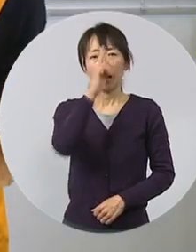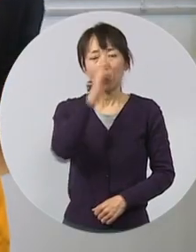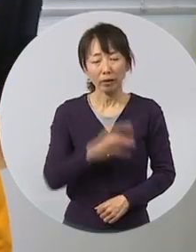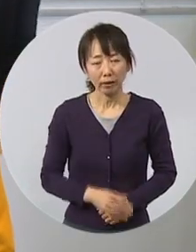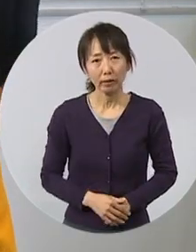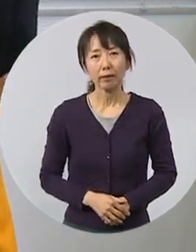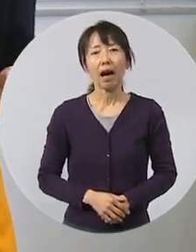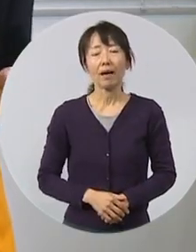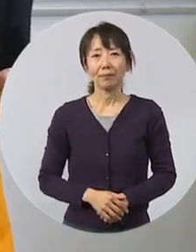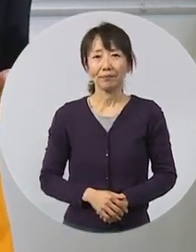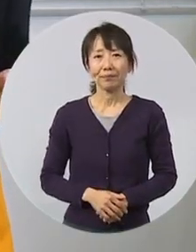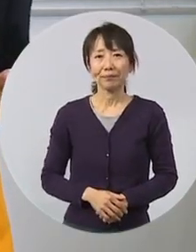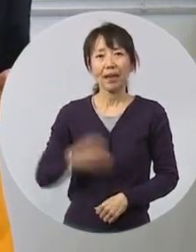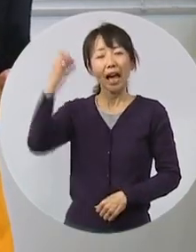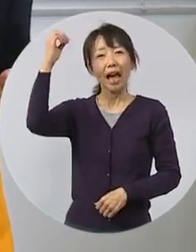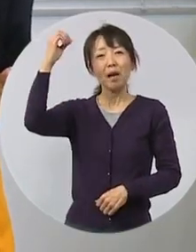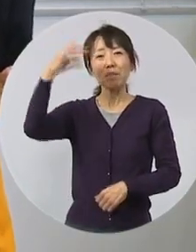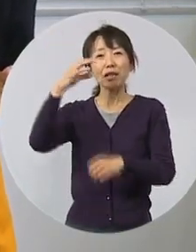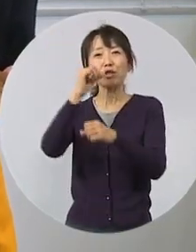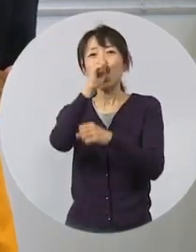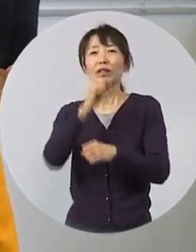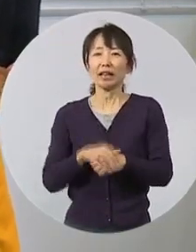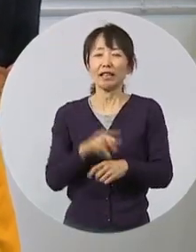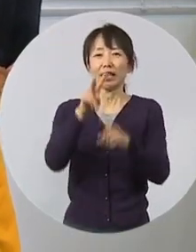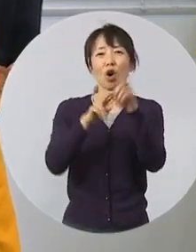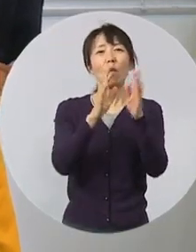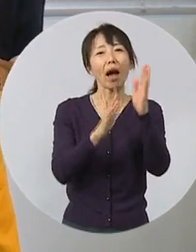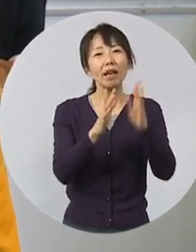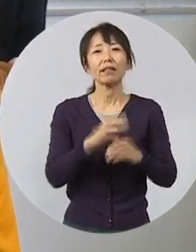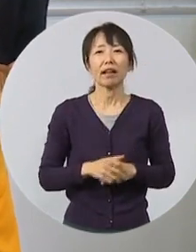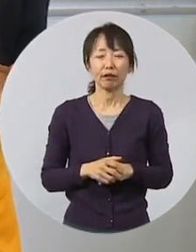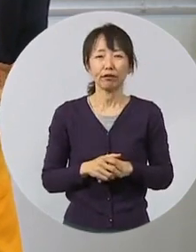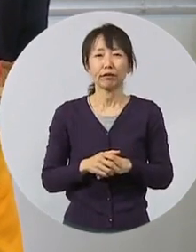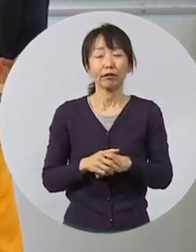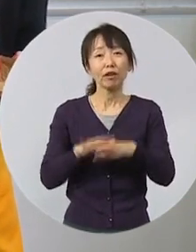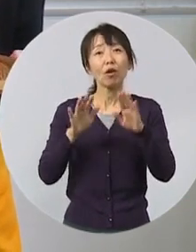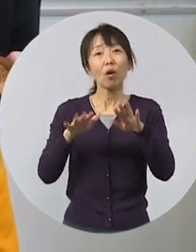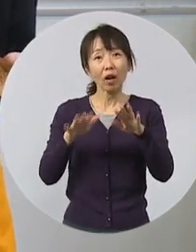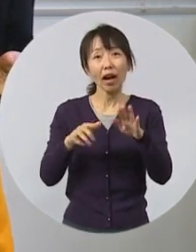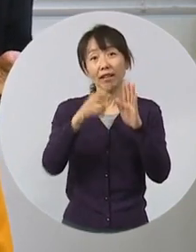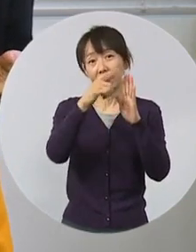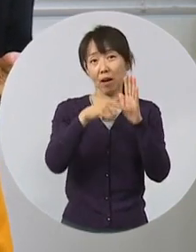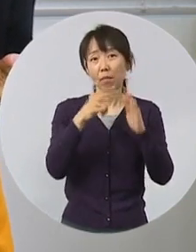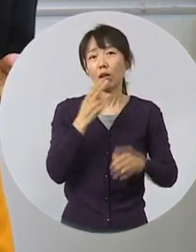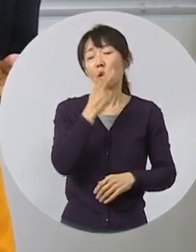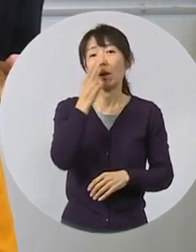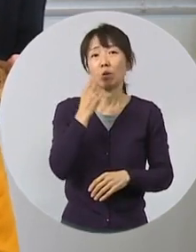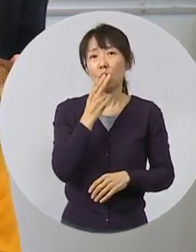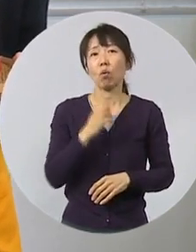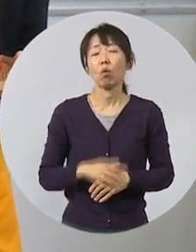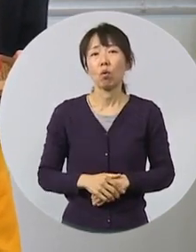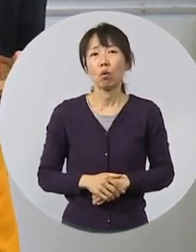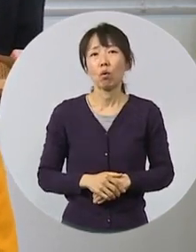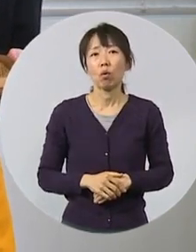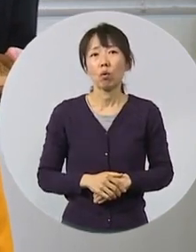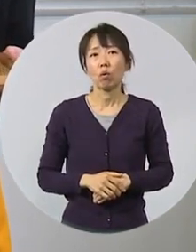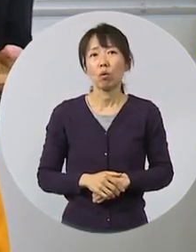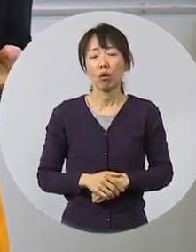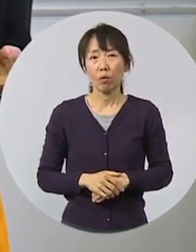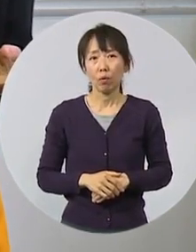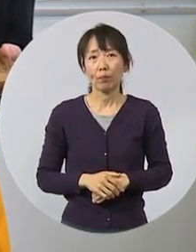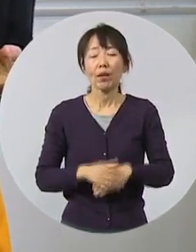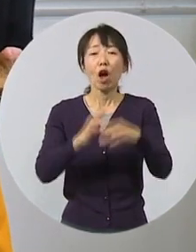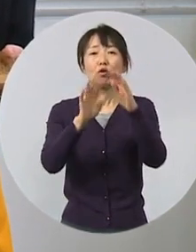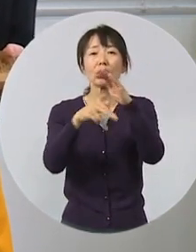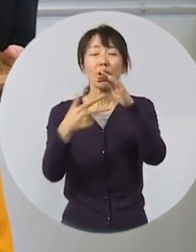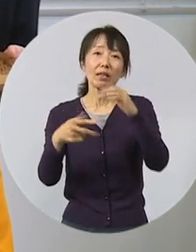こんにちは、三吉桃香です。 小林恵子です。 今回の食材はトマトです。